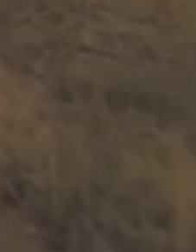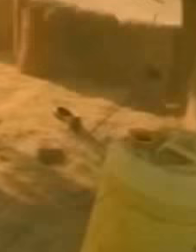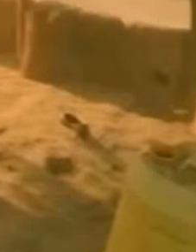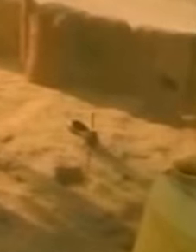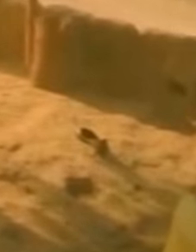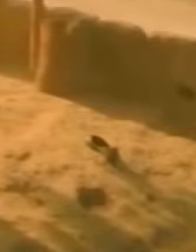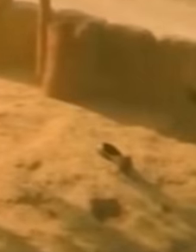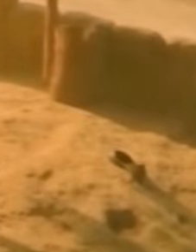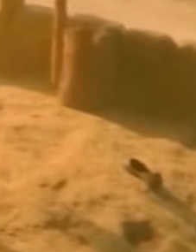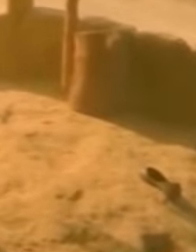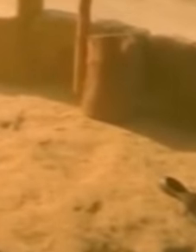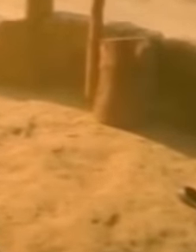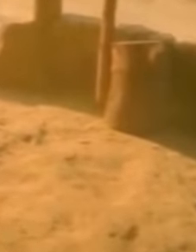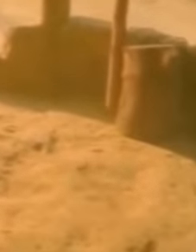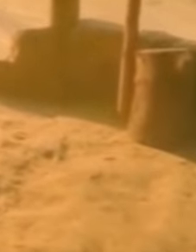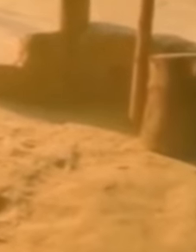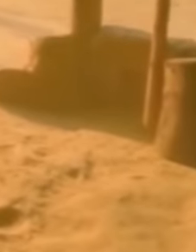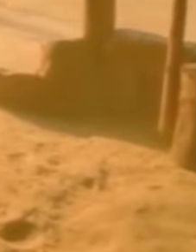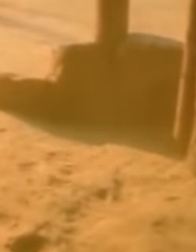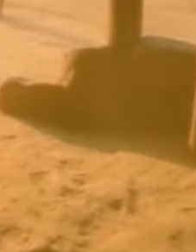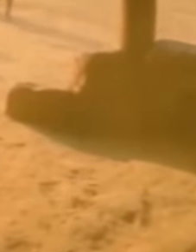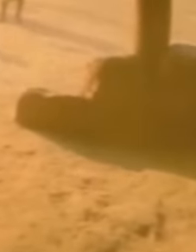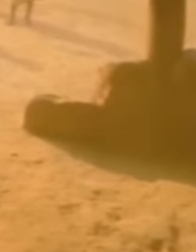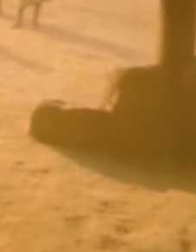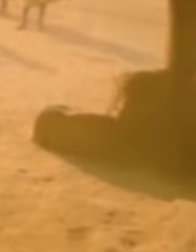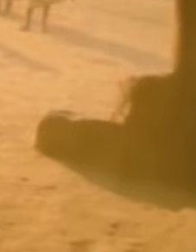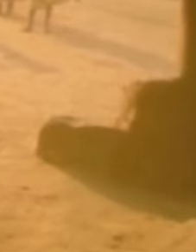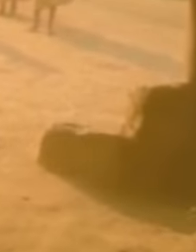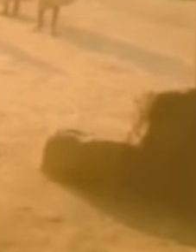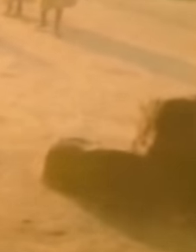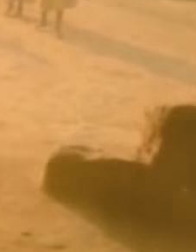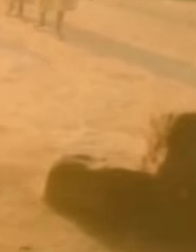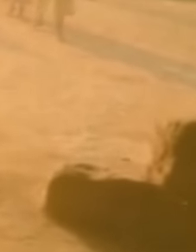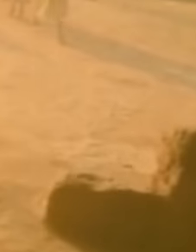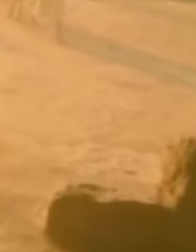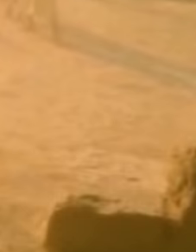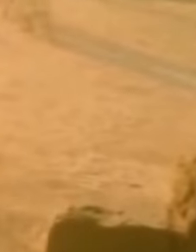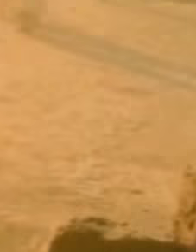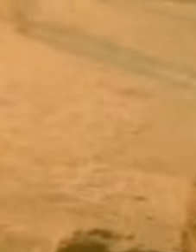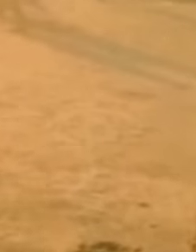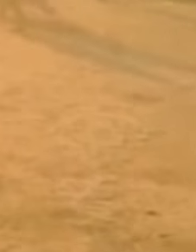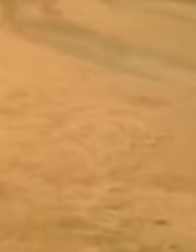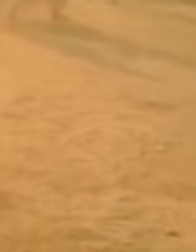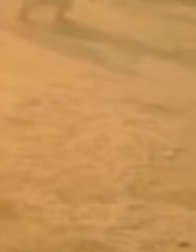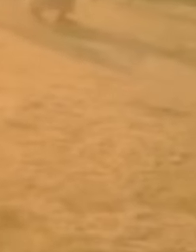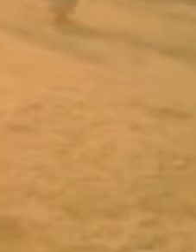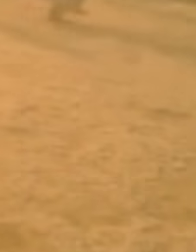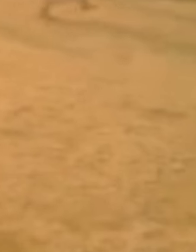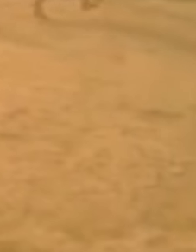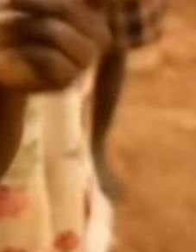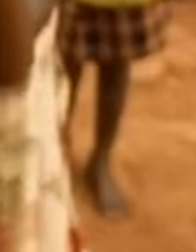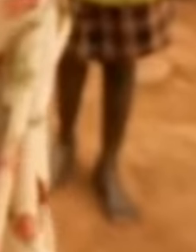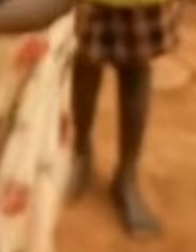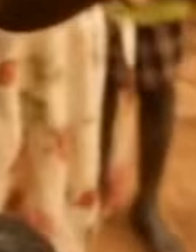다니거든요. 근데 유네 살때 저것들 신발이 없는데 신발 사줘야지. 그 생각이